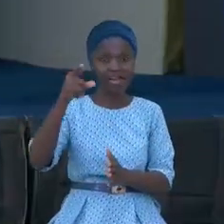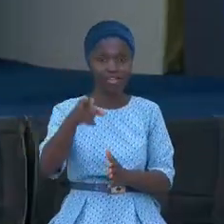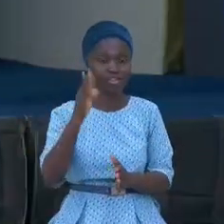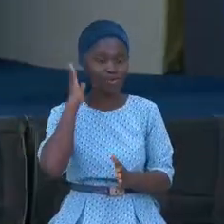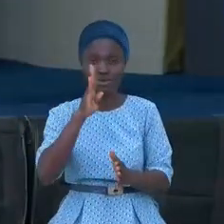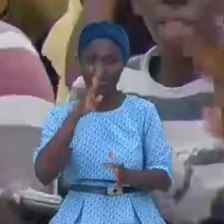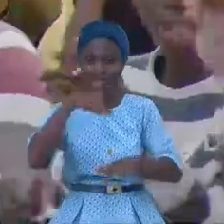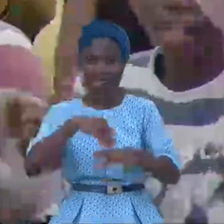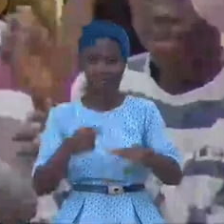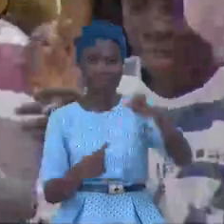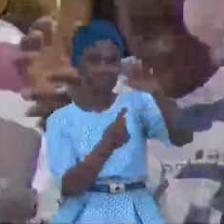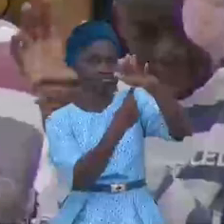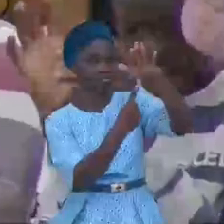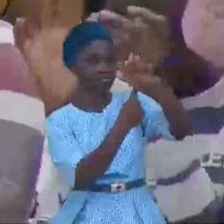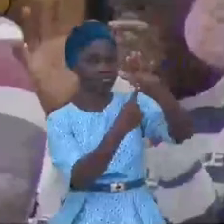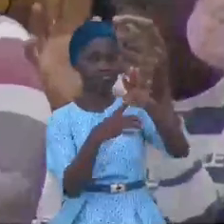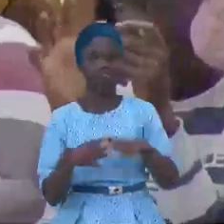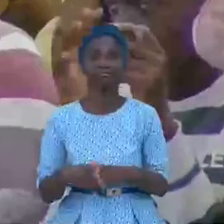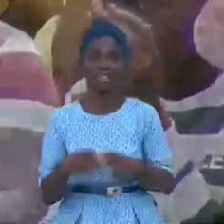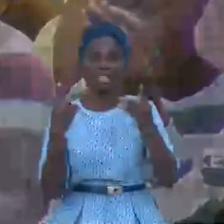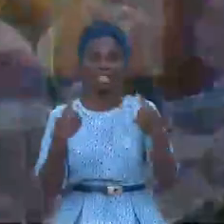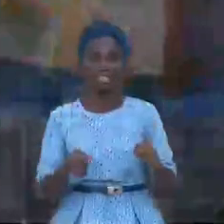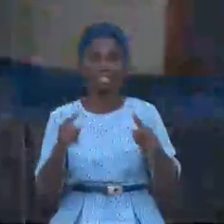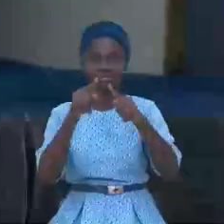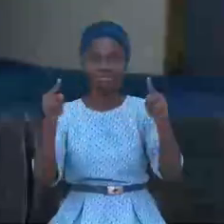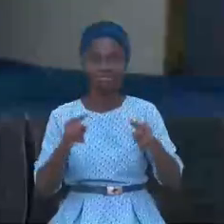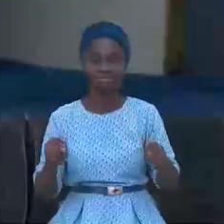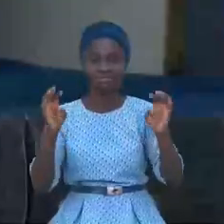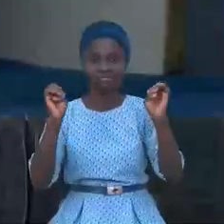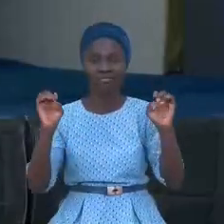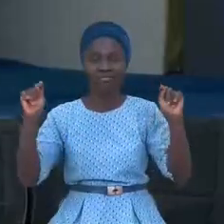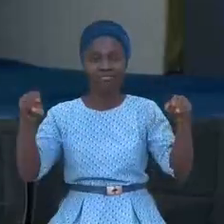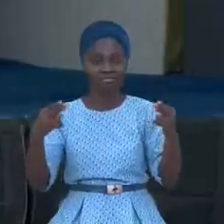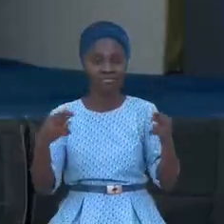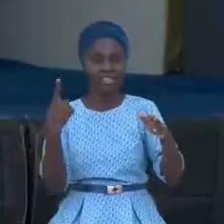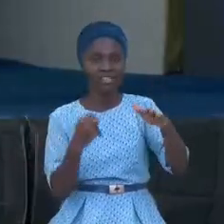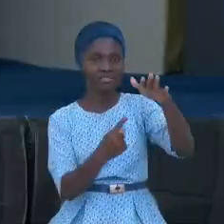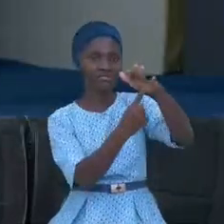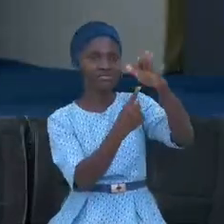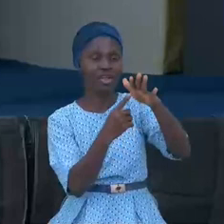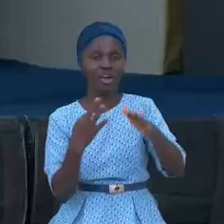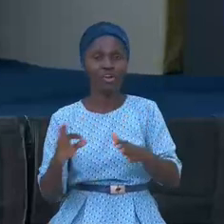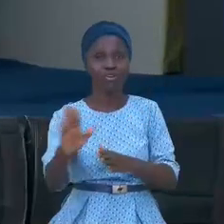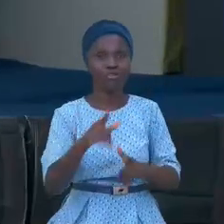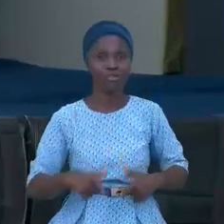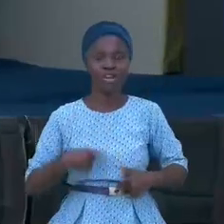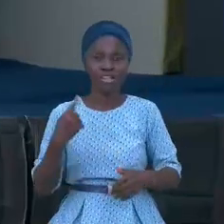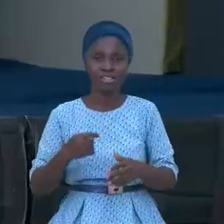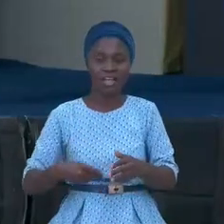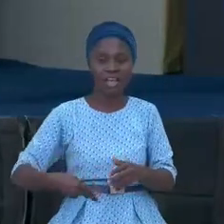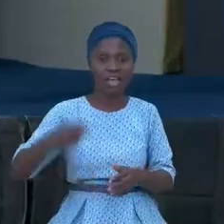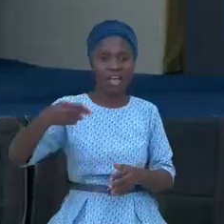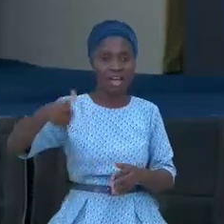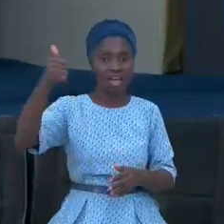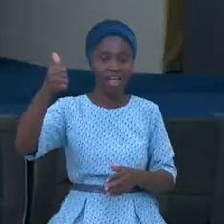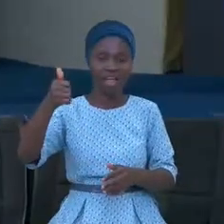seras au sommet de ta vie, au sommet de ta vie, au point le plus élevé